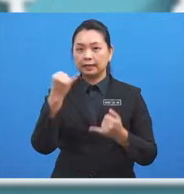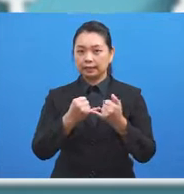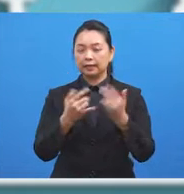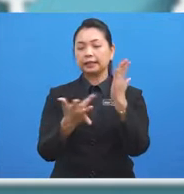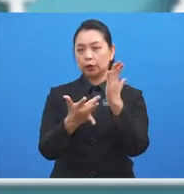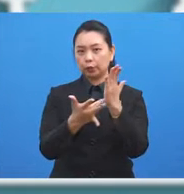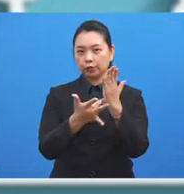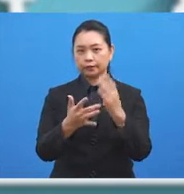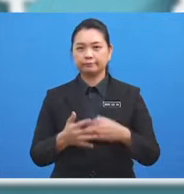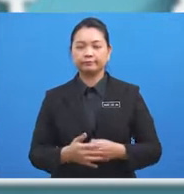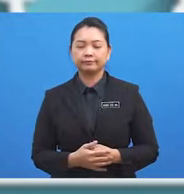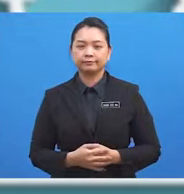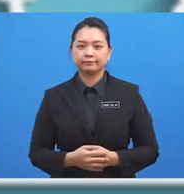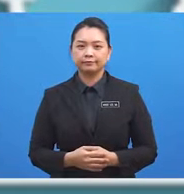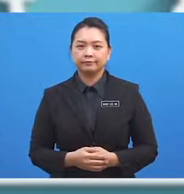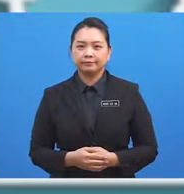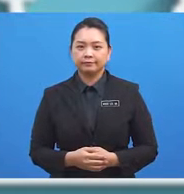faktor teknologi.